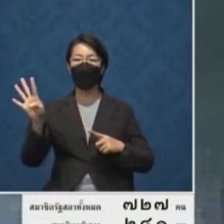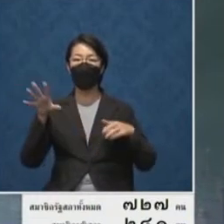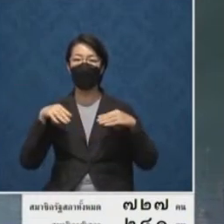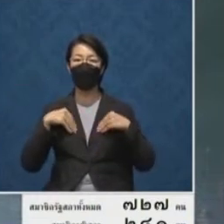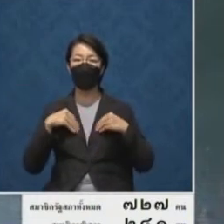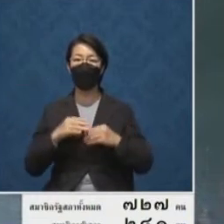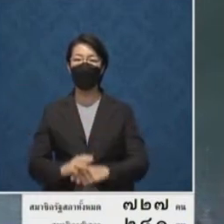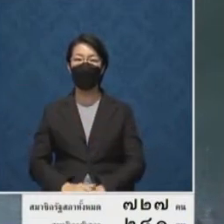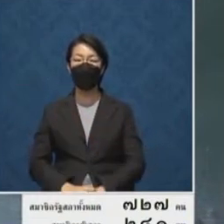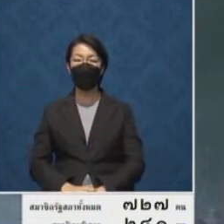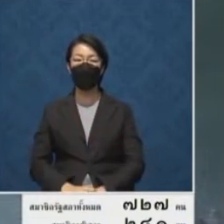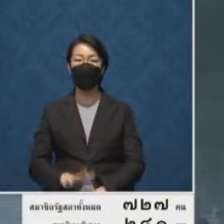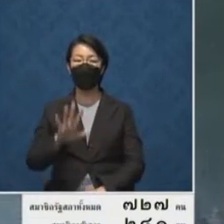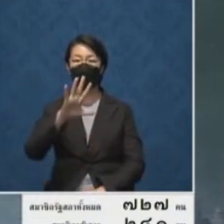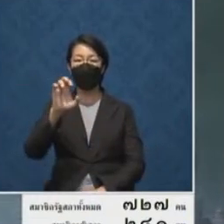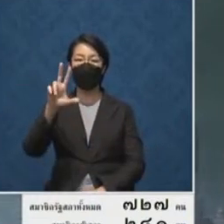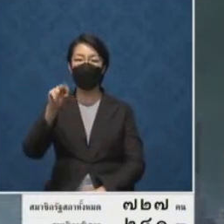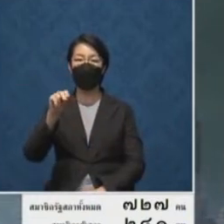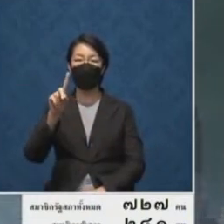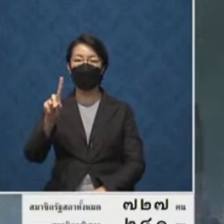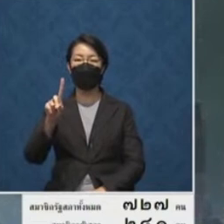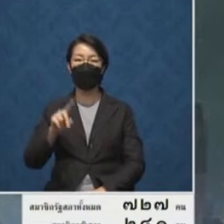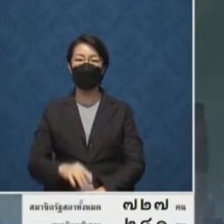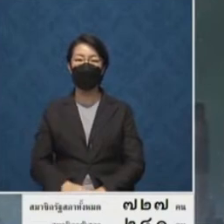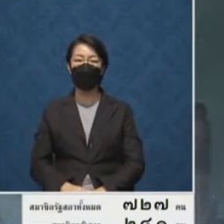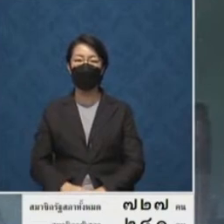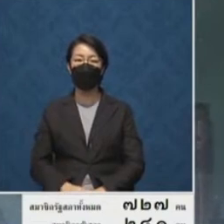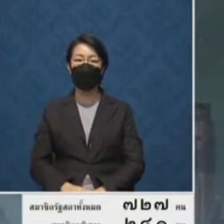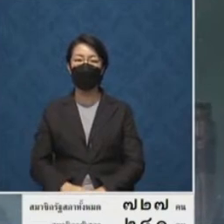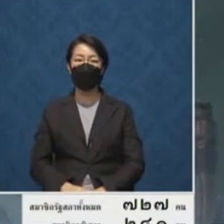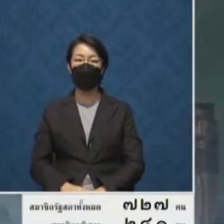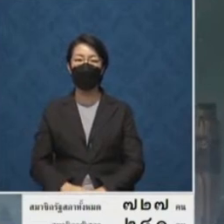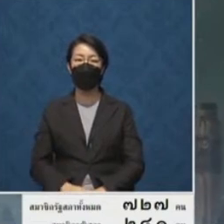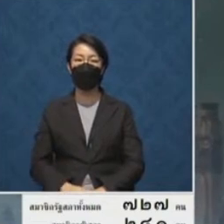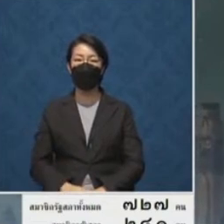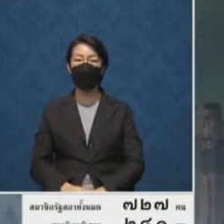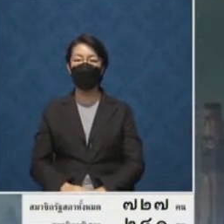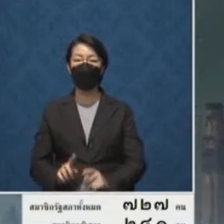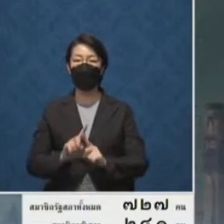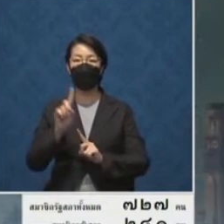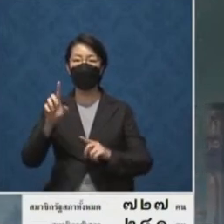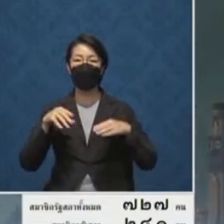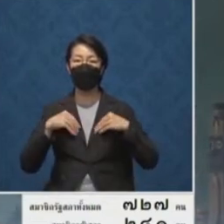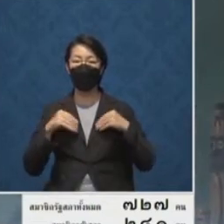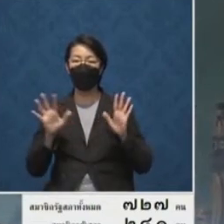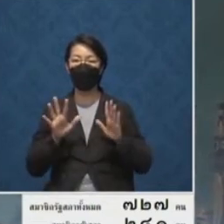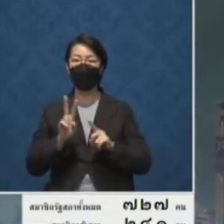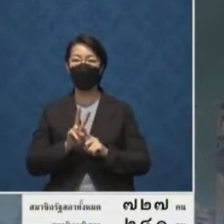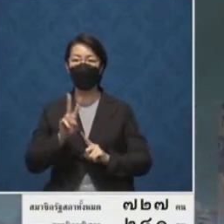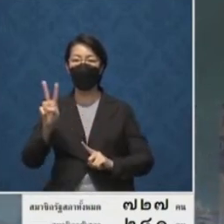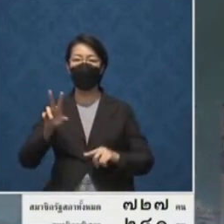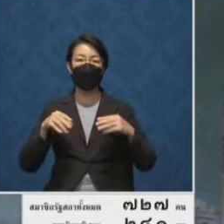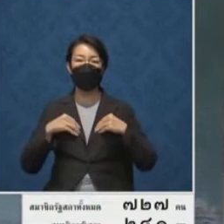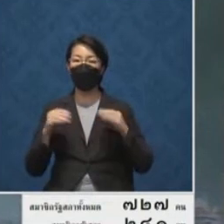การ4รับหลักการค่ะ 531หม่อมหลวงสกุลมาลากุล 1ไม่รับหลัก